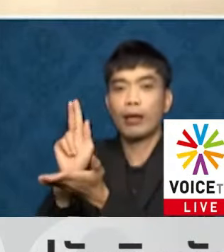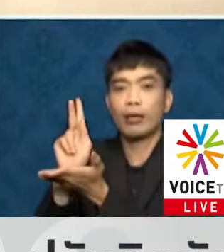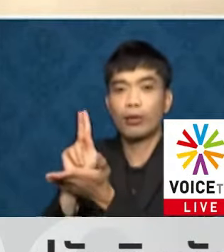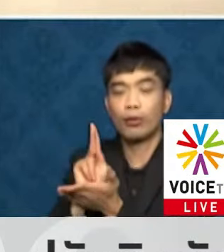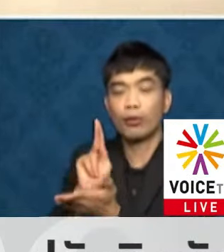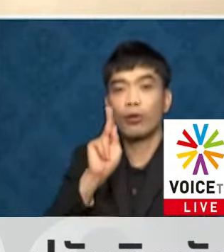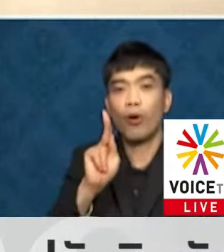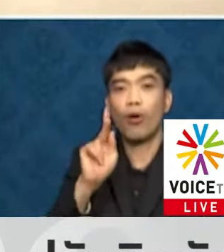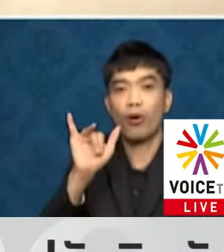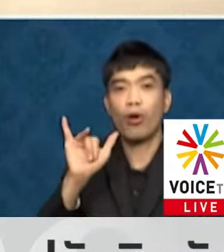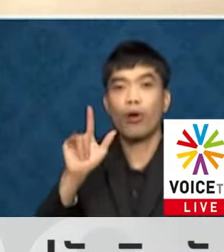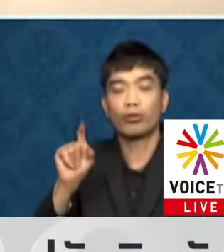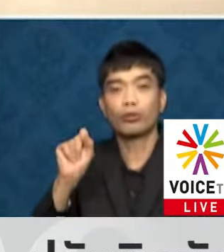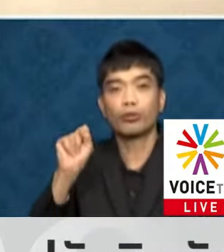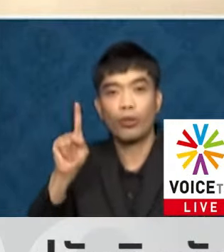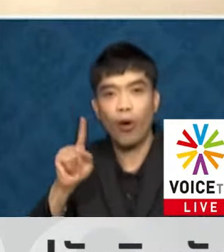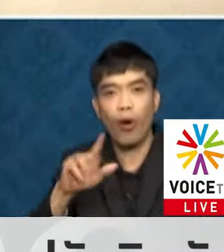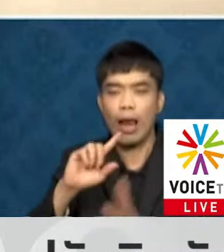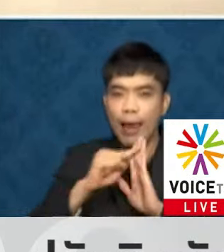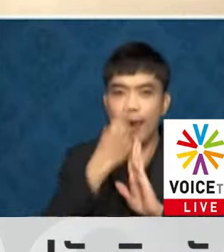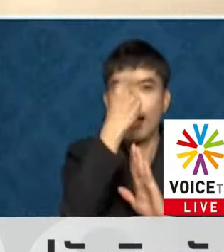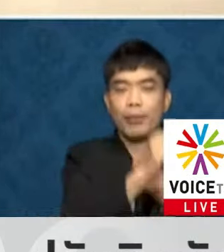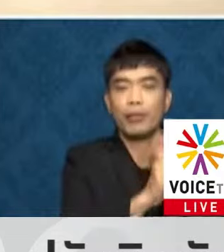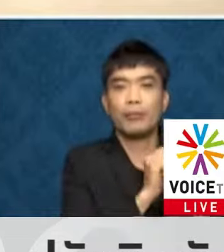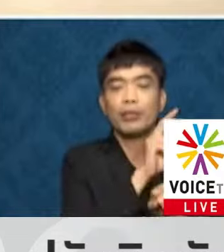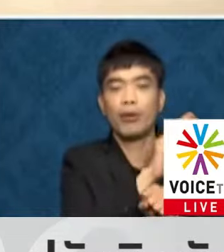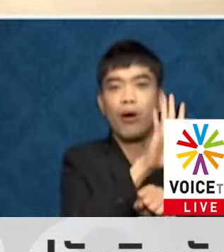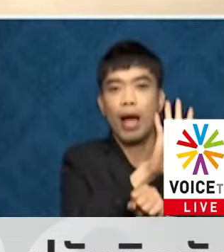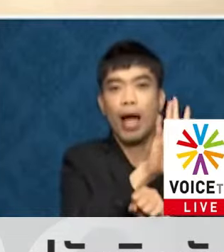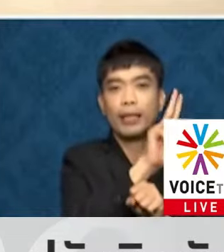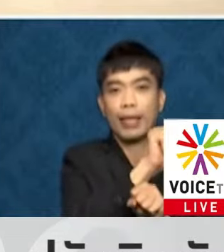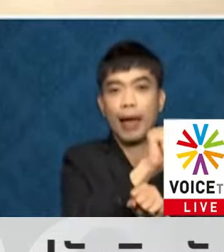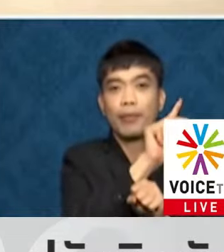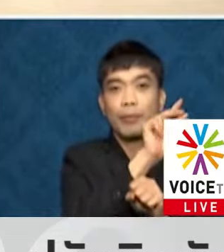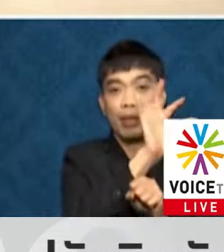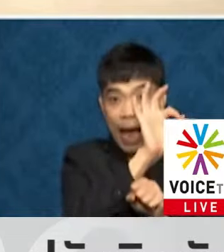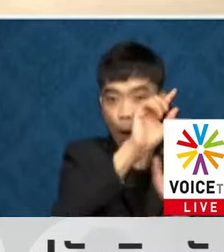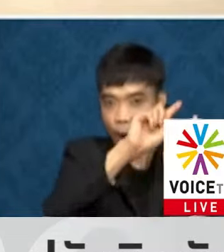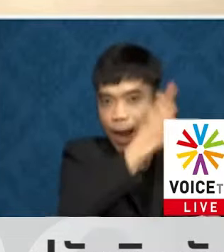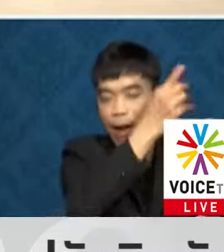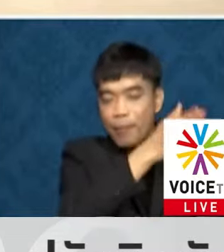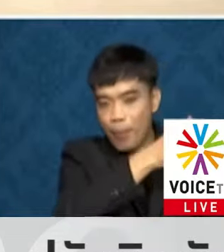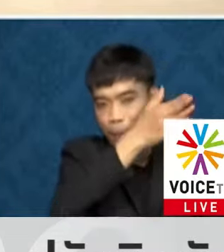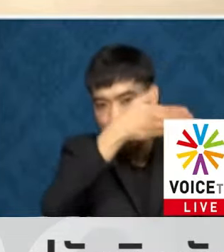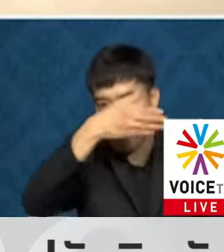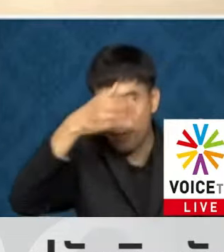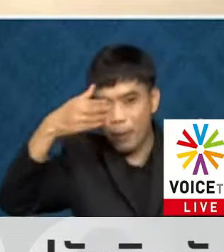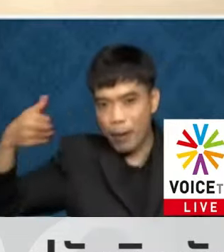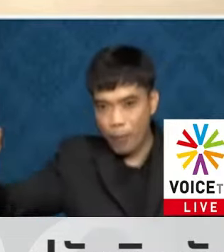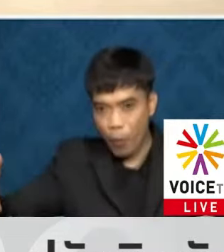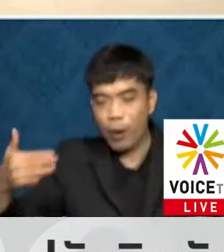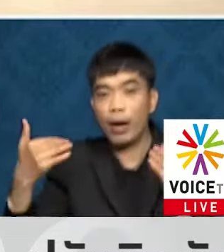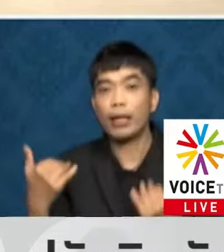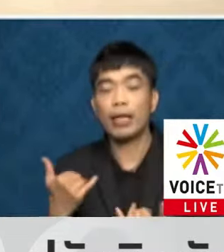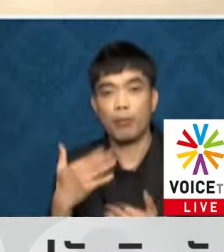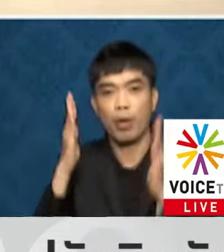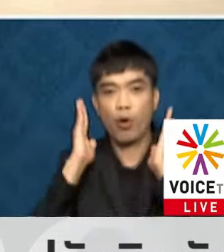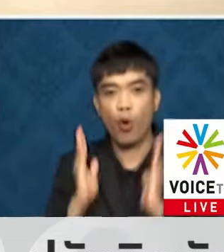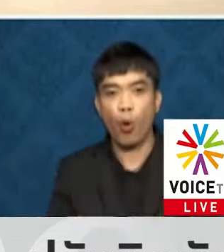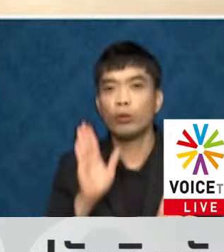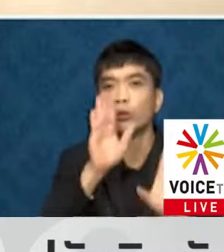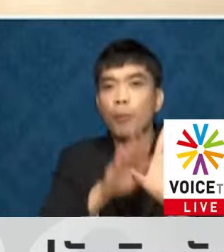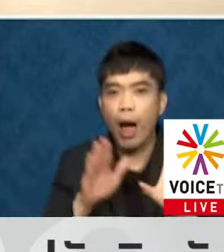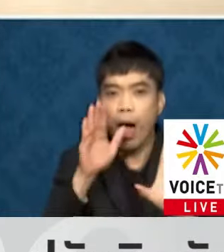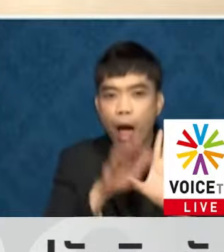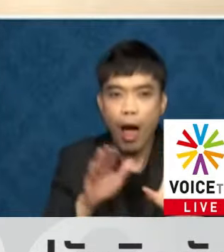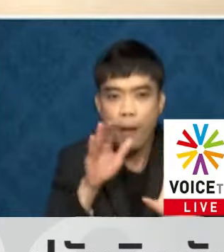สำหรับเงินกู้ยืมด้วย ค่ะเกณฑ์การปรับดอกเบี้ยเพื่อให้คำนวณอัตราดอกเบี้ยไม่เกินร้อยละ 1% ต่อปีและเริ่มคำนวณตั้งแต่ผู้กู้ยืม